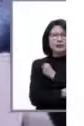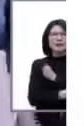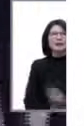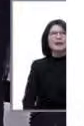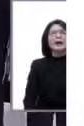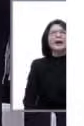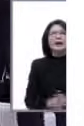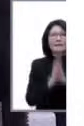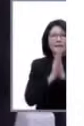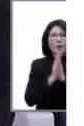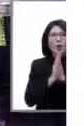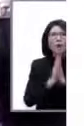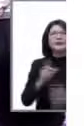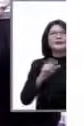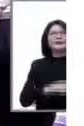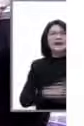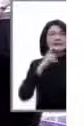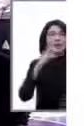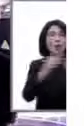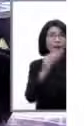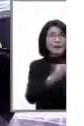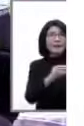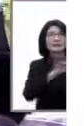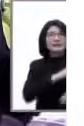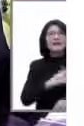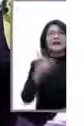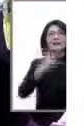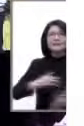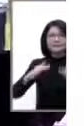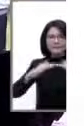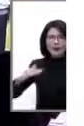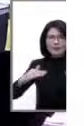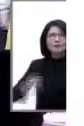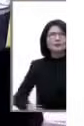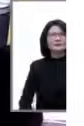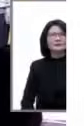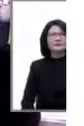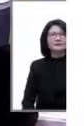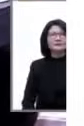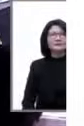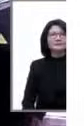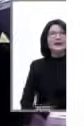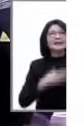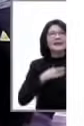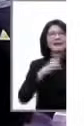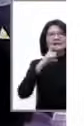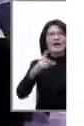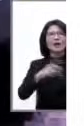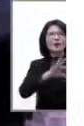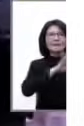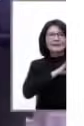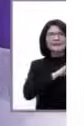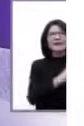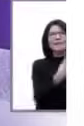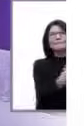perhatian itu penting termasuk juga sesama karena ini berdebat kan satu sama lain kan dengan lawan debat juga tentunya Nah